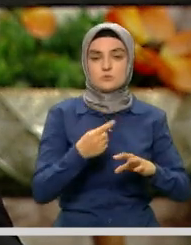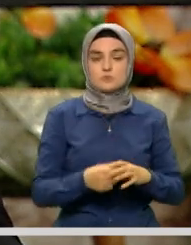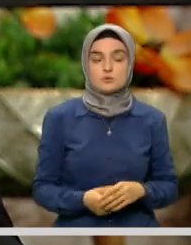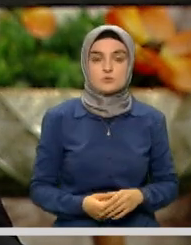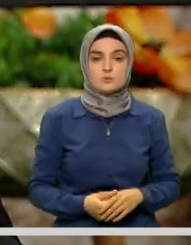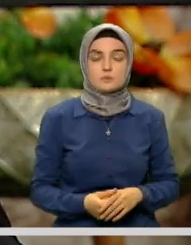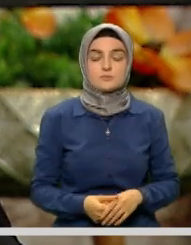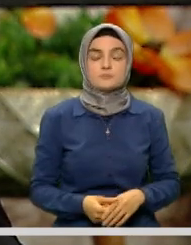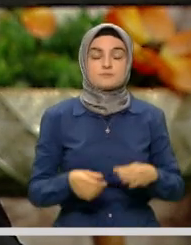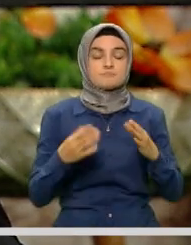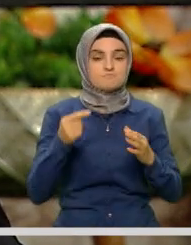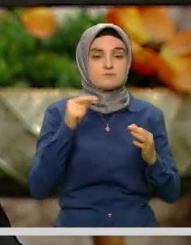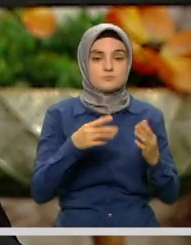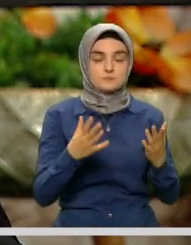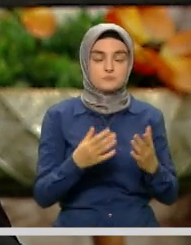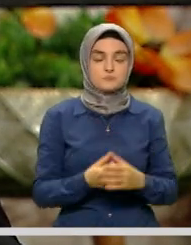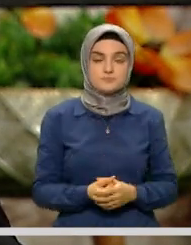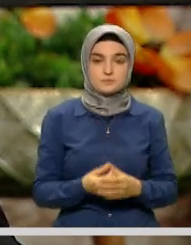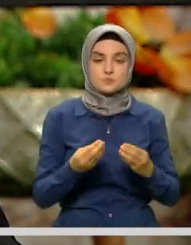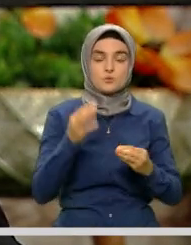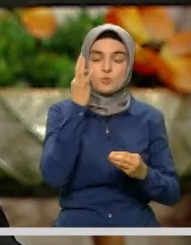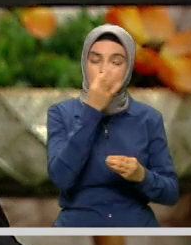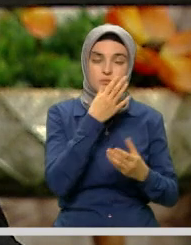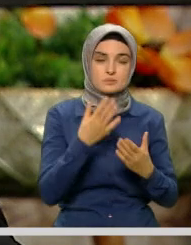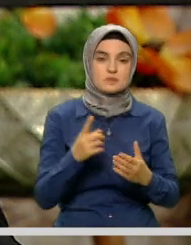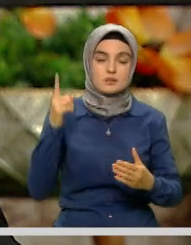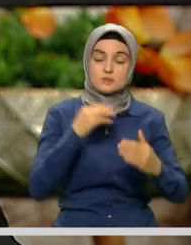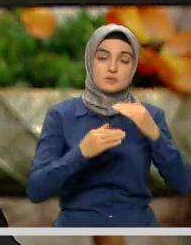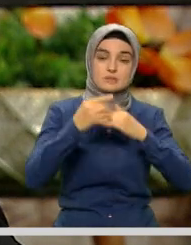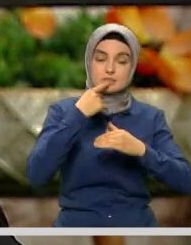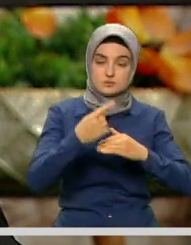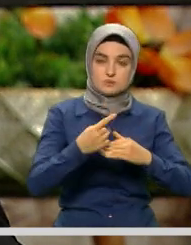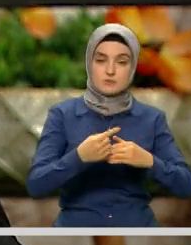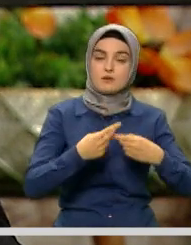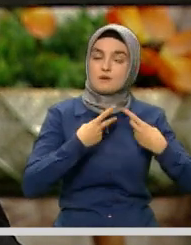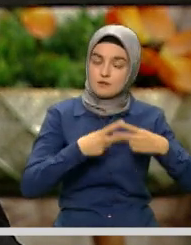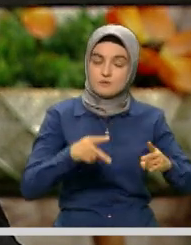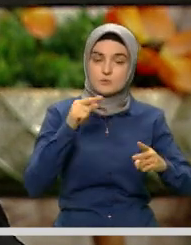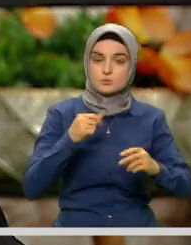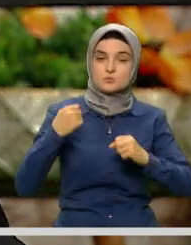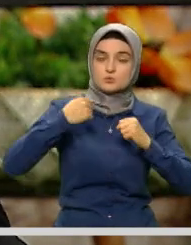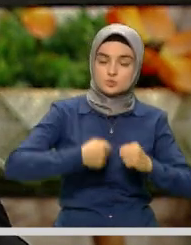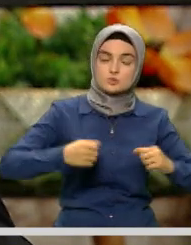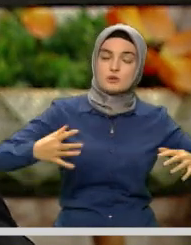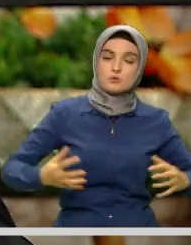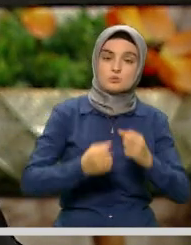burada formül çok ortada. Allah-u Teala diyor ki affet. Yani sen bu yükünden bir kurtul. Önce kendine